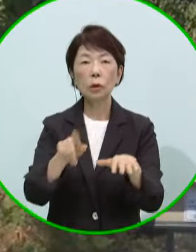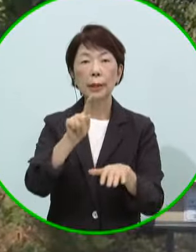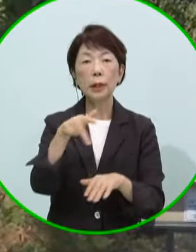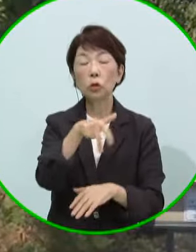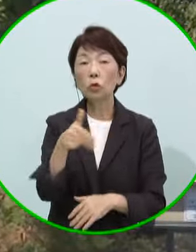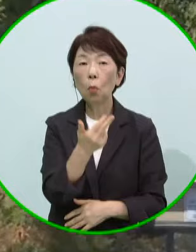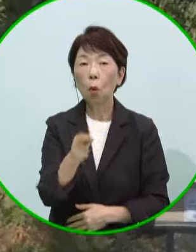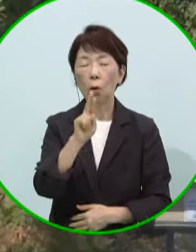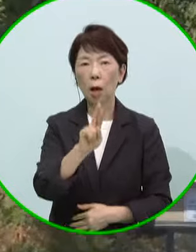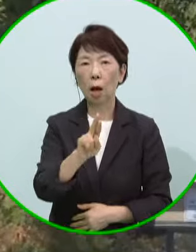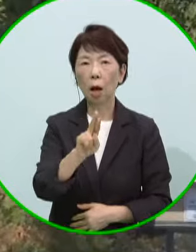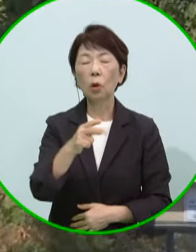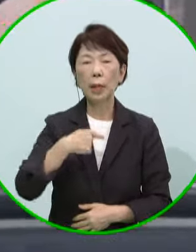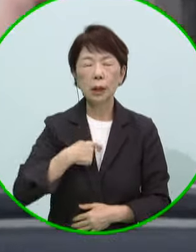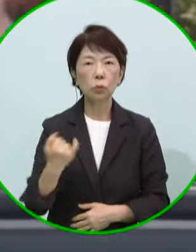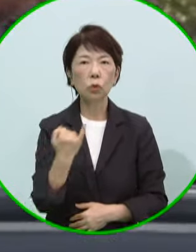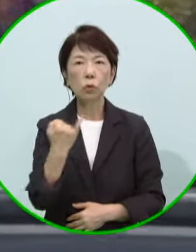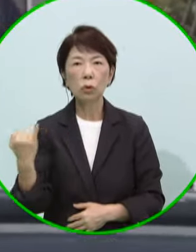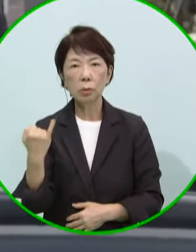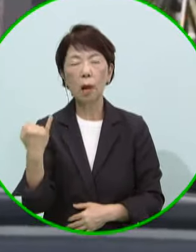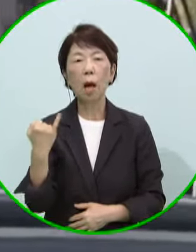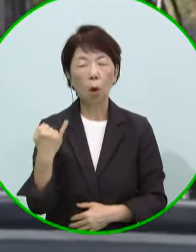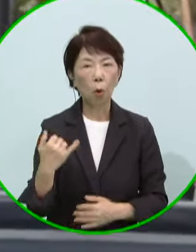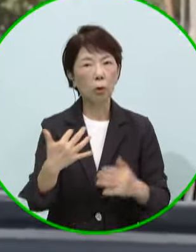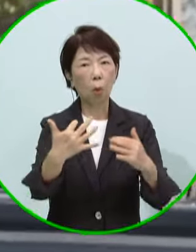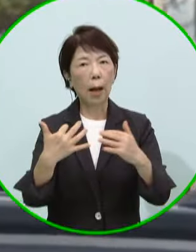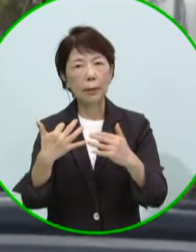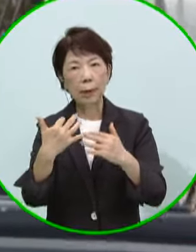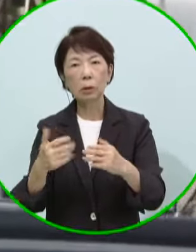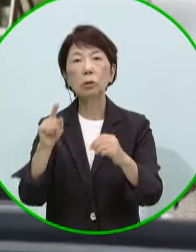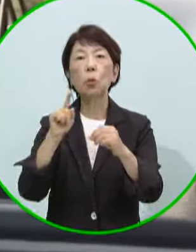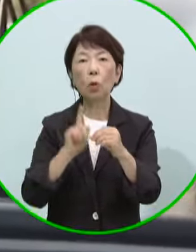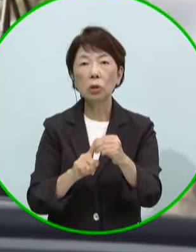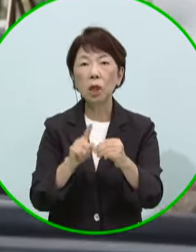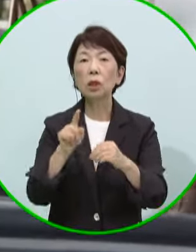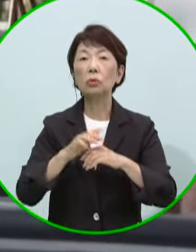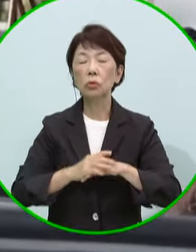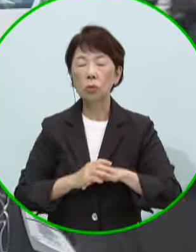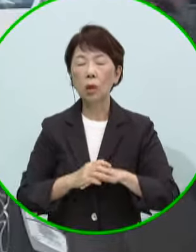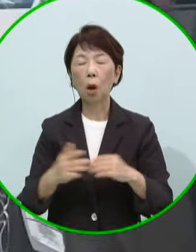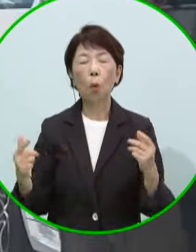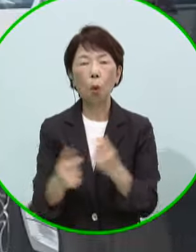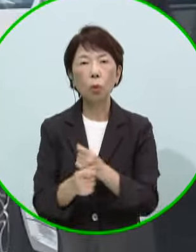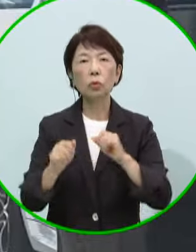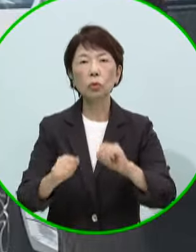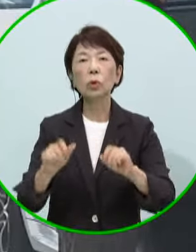ラによる自身や妻への暗殺未遂だったとして報復を宣言しました。